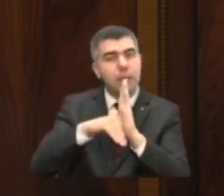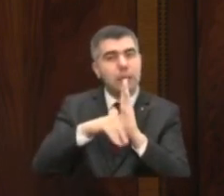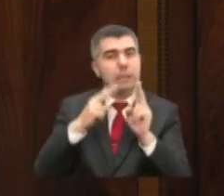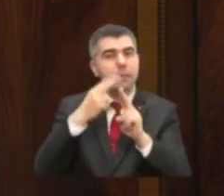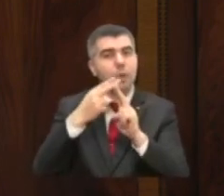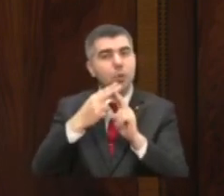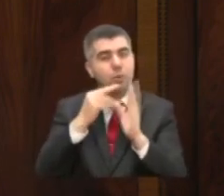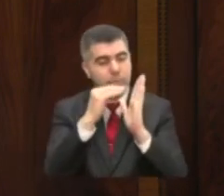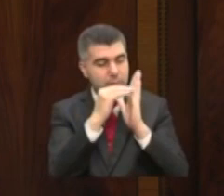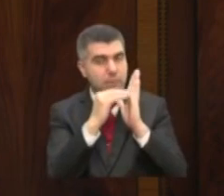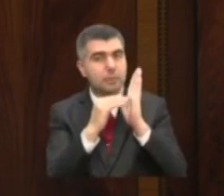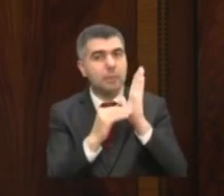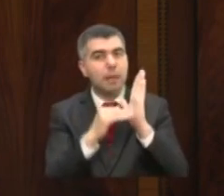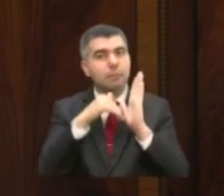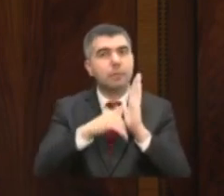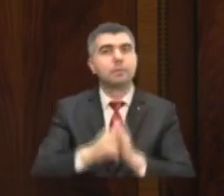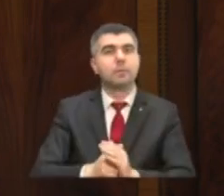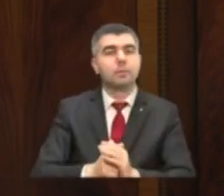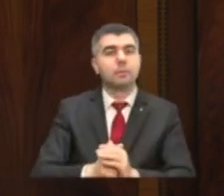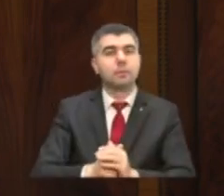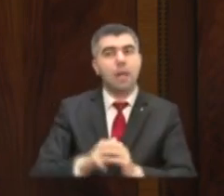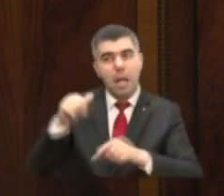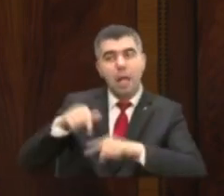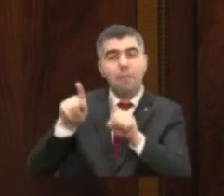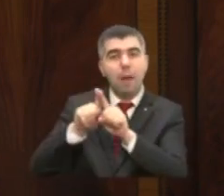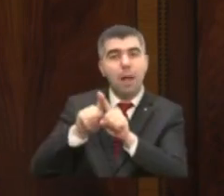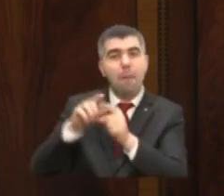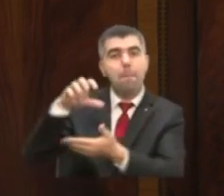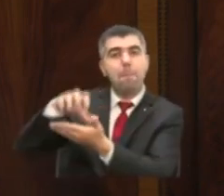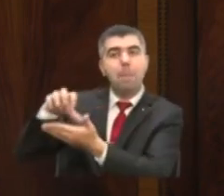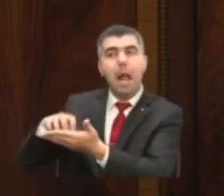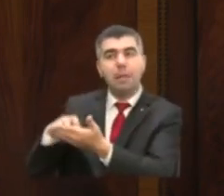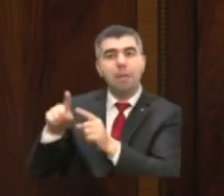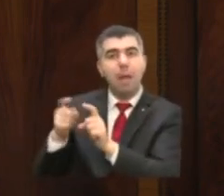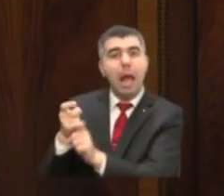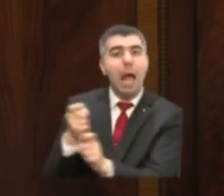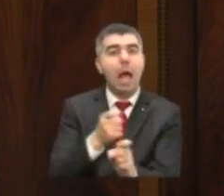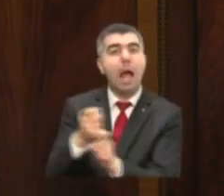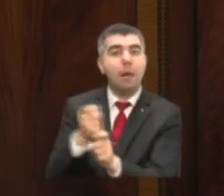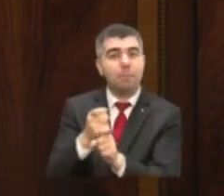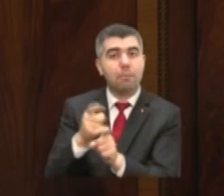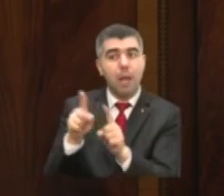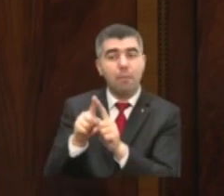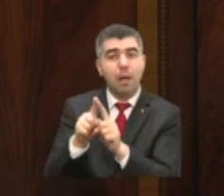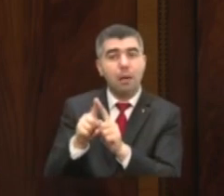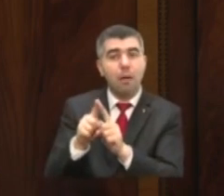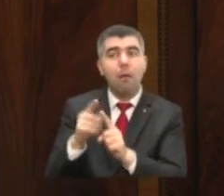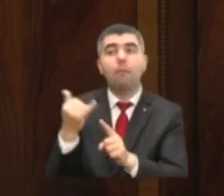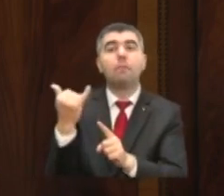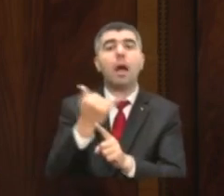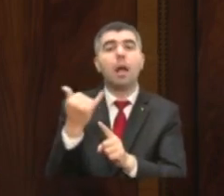تصور معايا دول عندها حروب حسن منا في الترتيب، دول